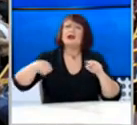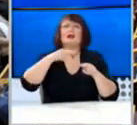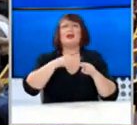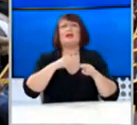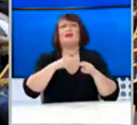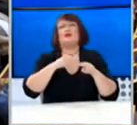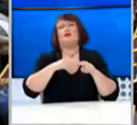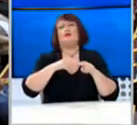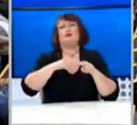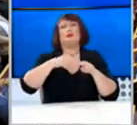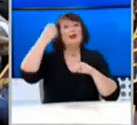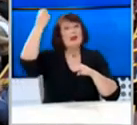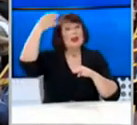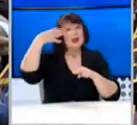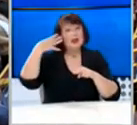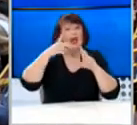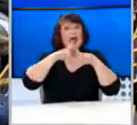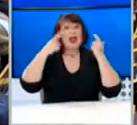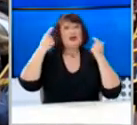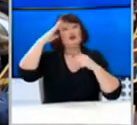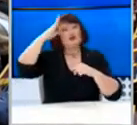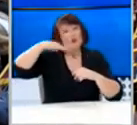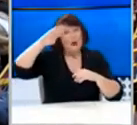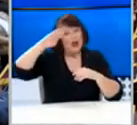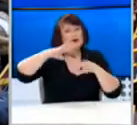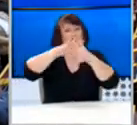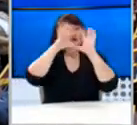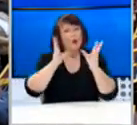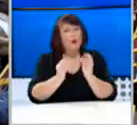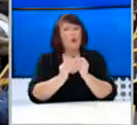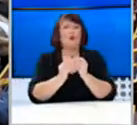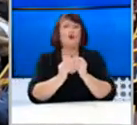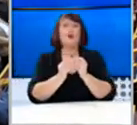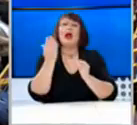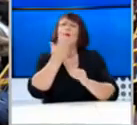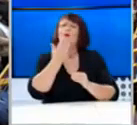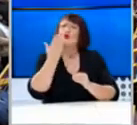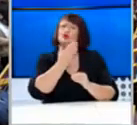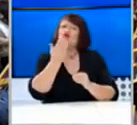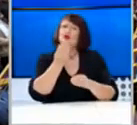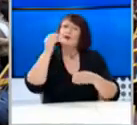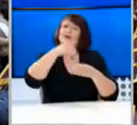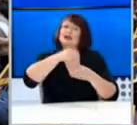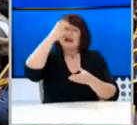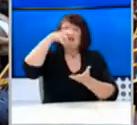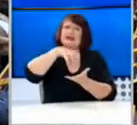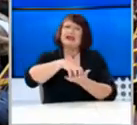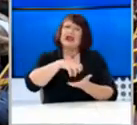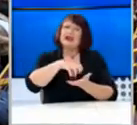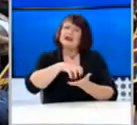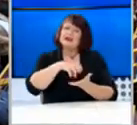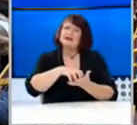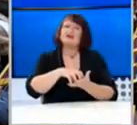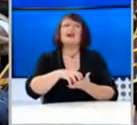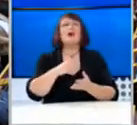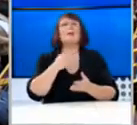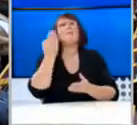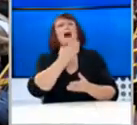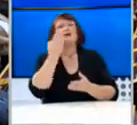προφήτου Προδρόμου και Βαπτισσού Ιωάννου, των Αγιών Κερδόξων και Πανεφήμων Αποστόλων, των Αγιών Δόξων και Κανίκων